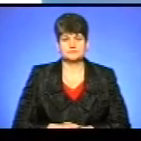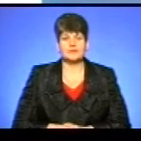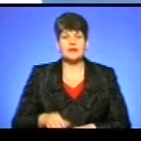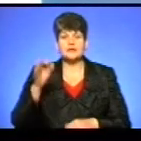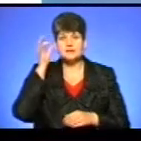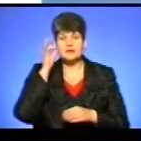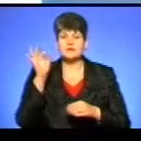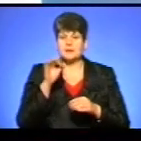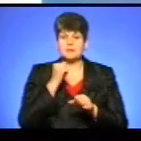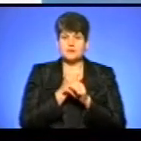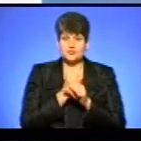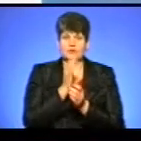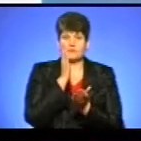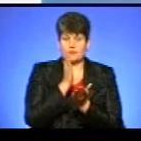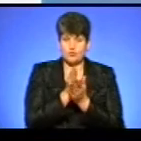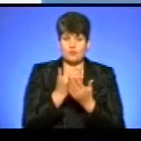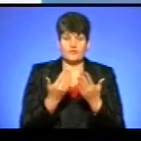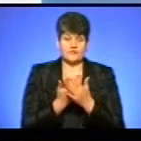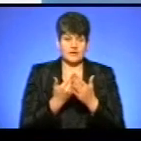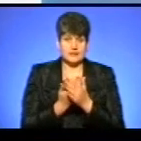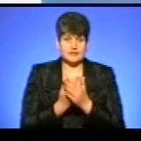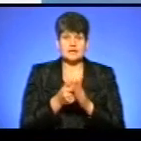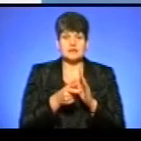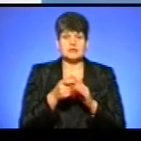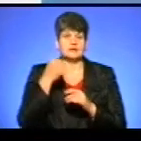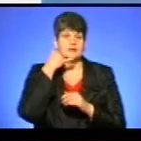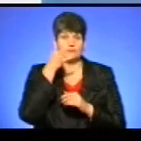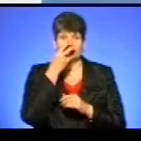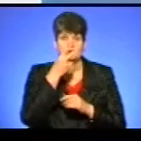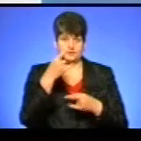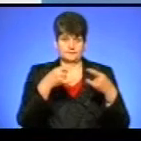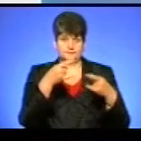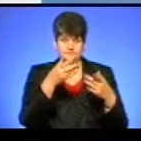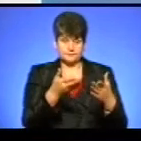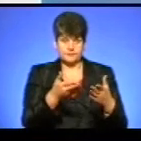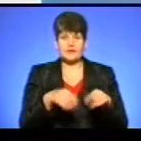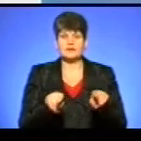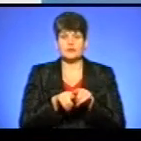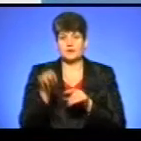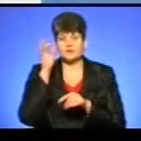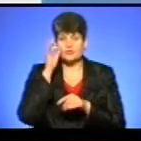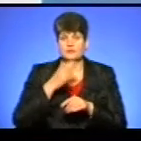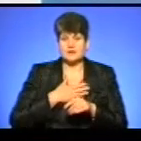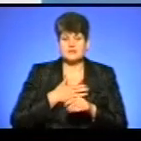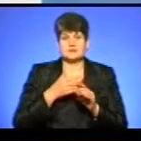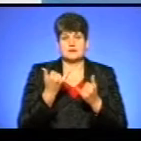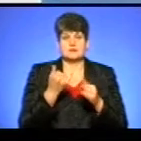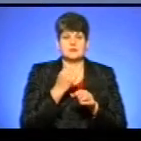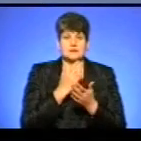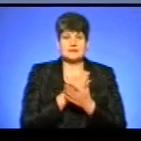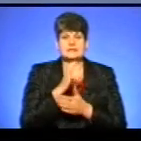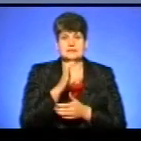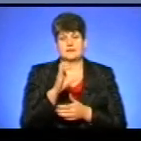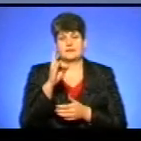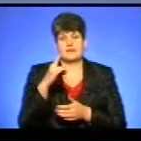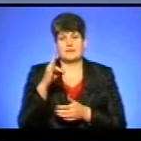Нагадаю, ми працюємо у прямому ефірі. Телефон студії бачите на своїх екранах. І також нагадаю, у нашій студії міський голова Тернополя Сергій